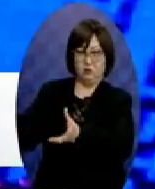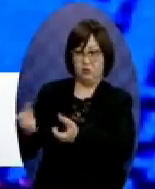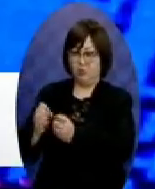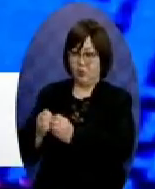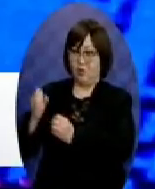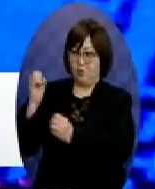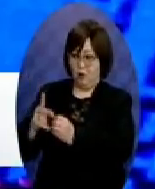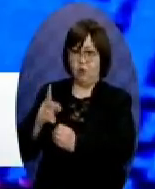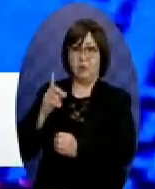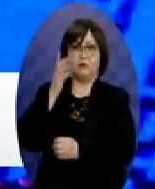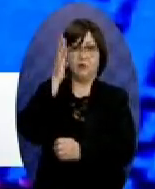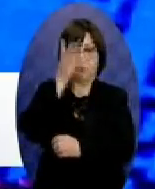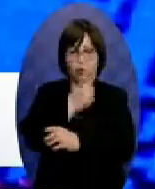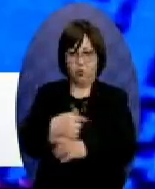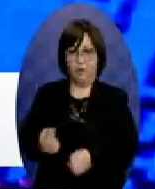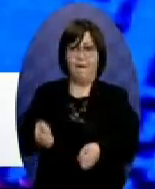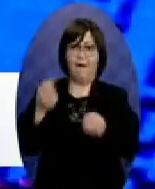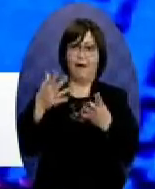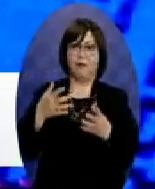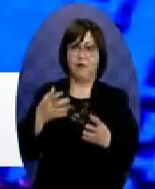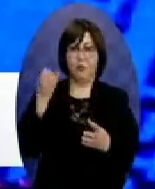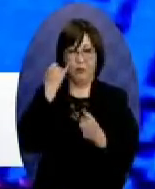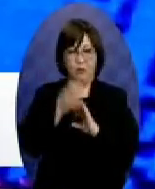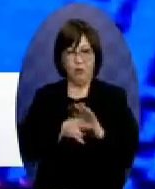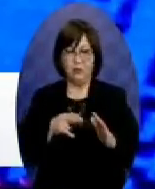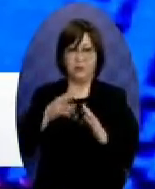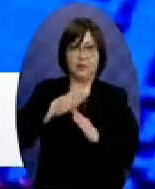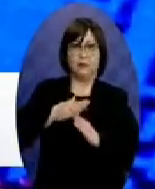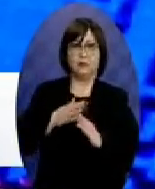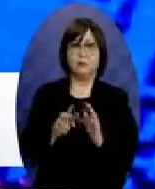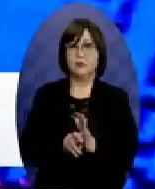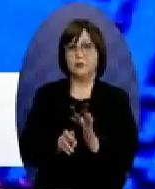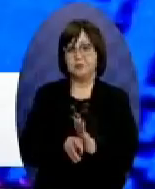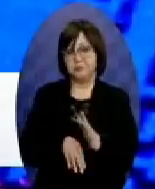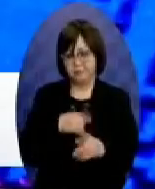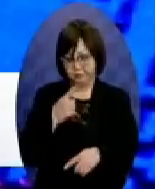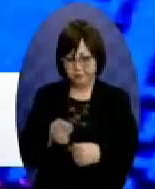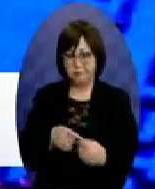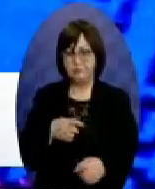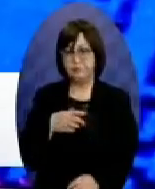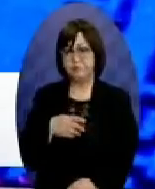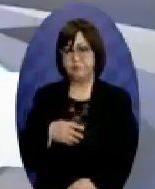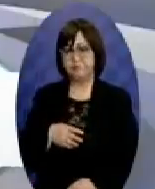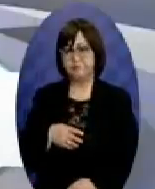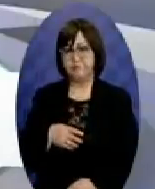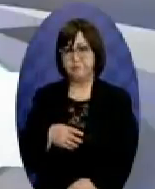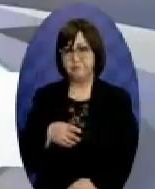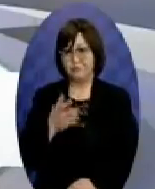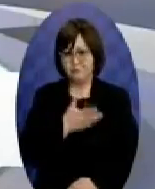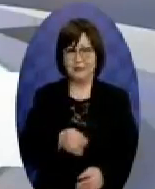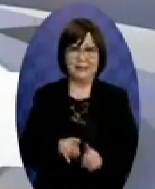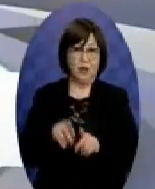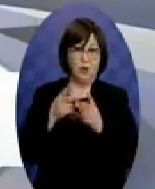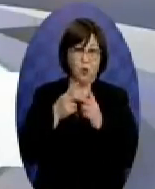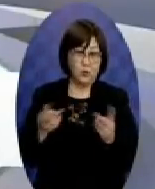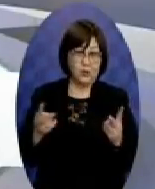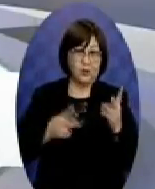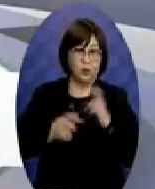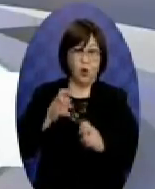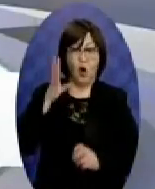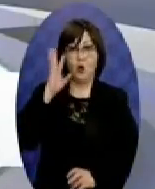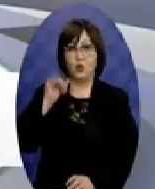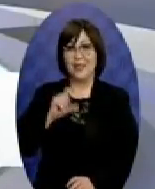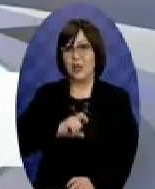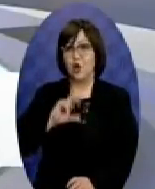гэсэн хүлээлт байгааг бас үндэсний үйлдвэрлэгчэд уламжилж байсан юм. Үзэгч та бүхэнд би бас энэ мэтчлэн үндэсний үйлдвэрлэл за оюуны